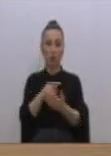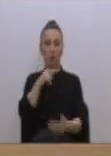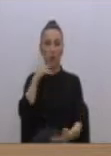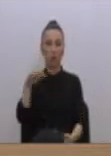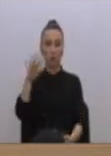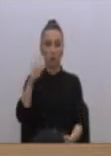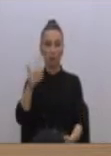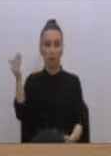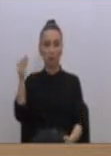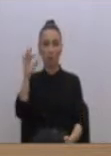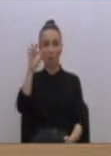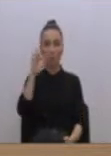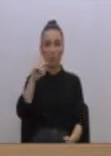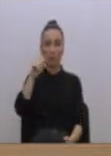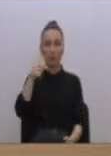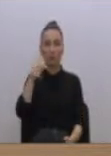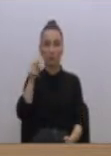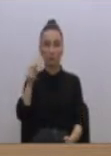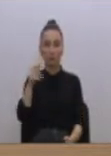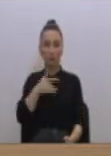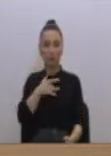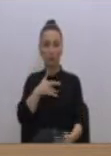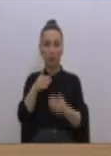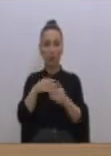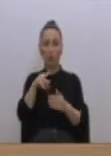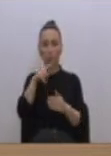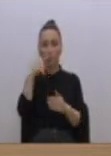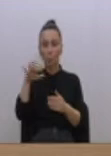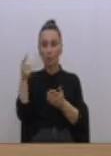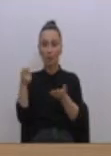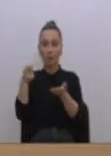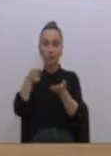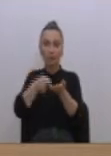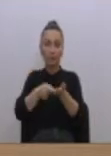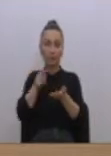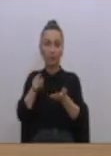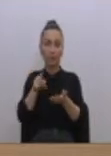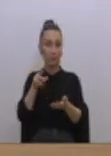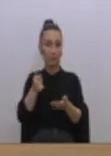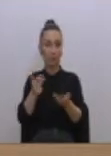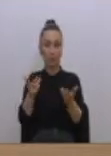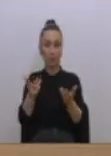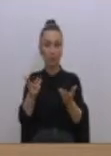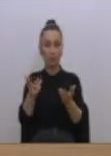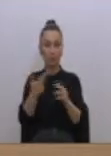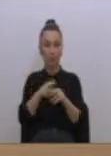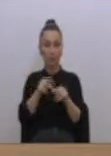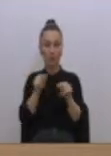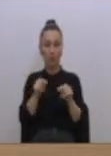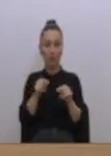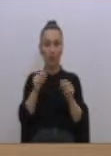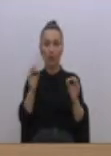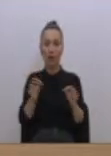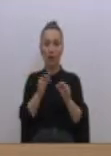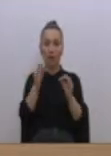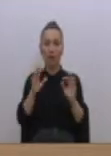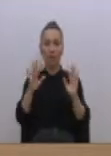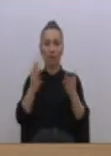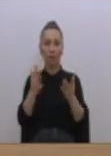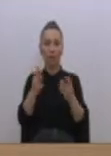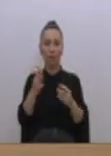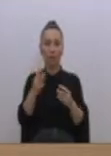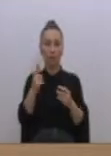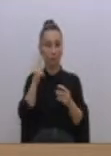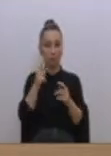წილი, პროცენტნახევრიდან 2%-ამდე რუსეთის წილი, და ეს არავითარ შემთხვევაში არ